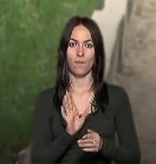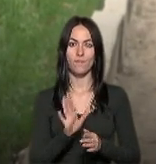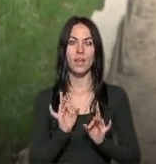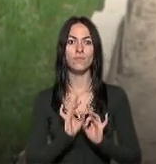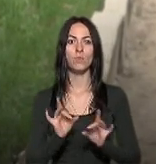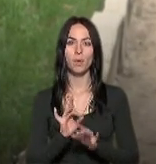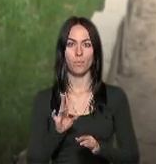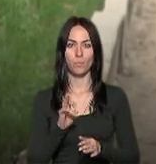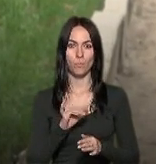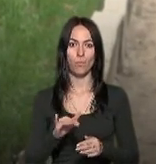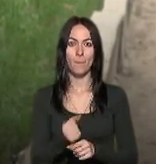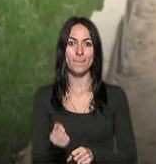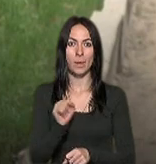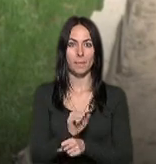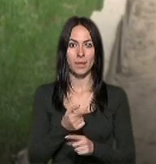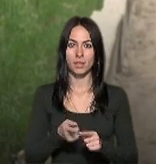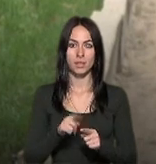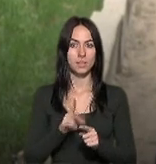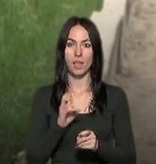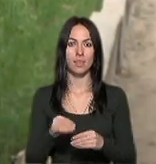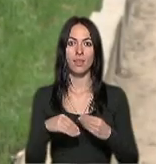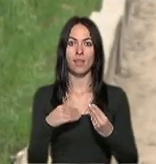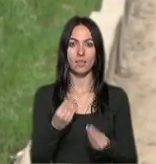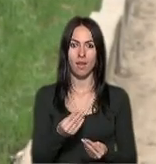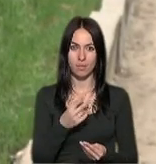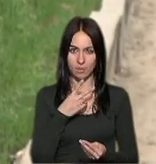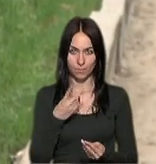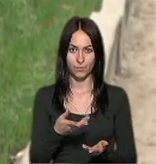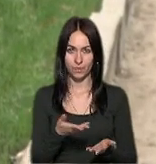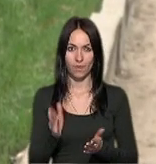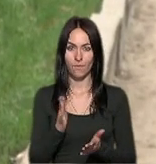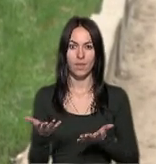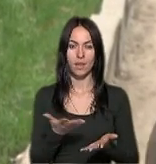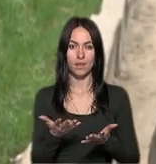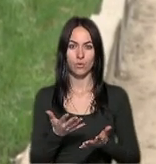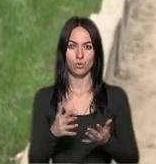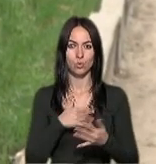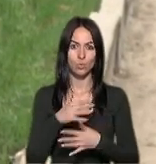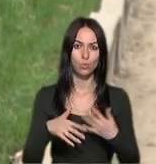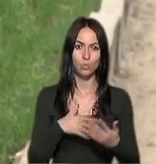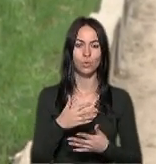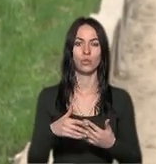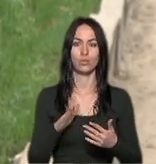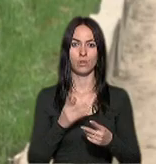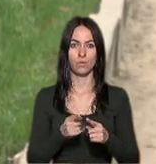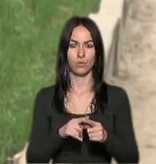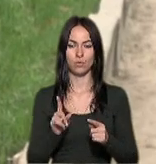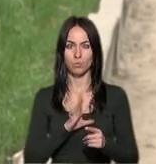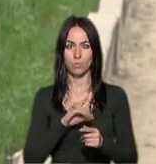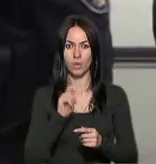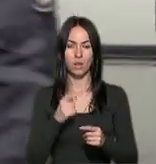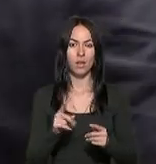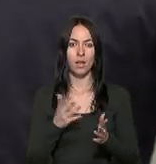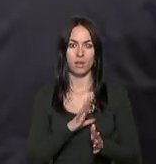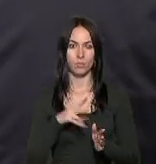інформаційному полі припинити це і не дати розгорнути це вже у якісь у криваві сутички, у криваві події, які були в 2014